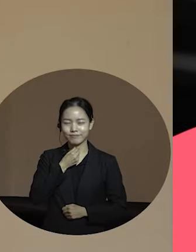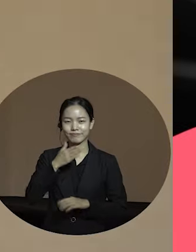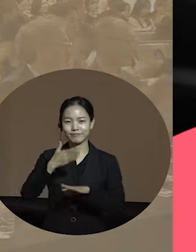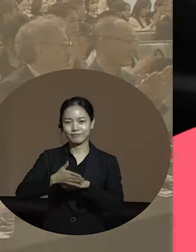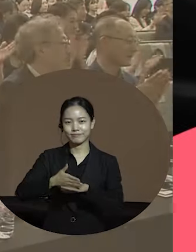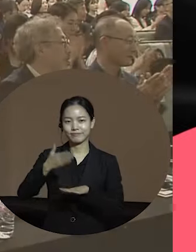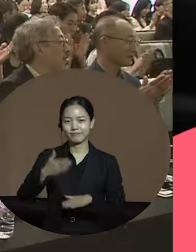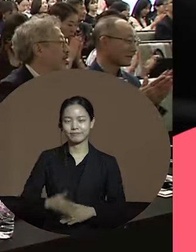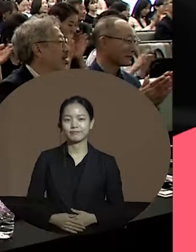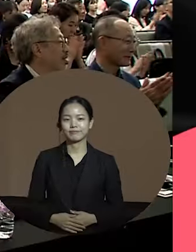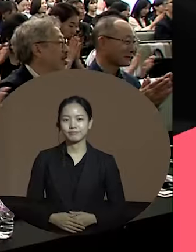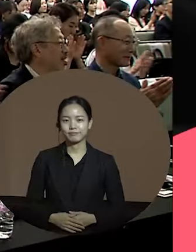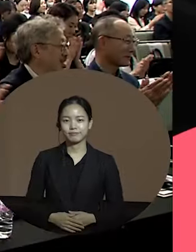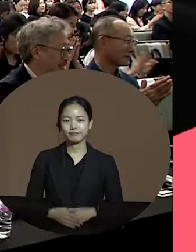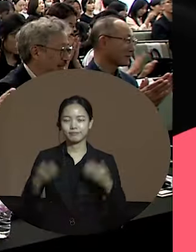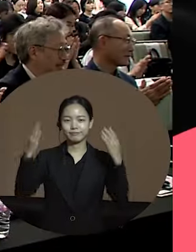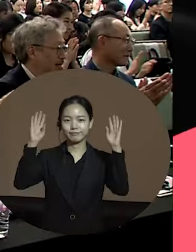감사합니다.